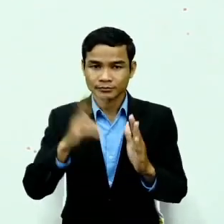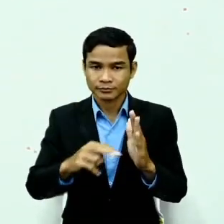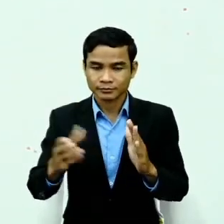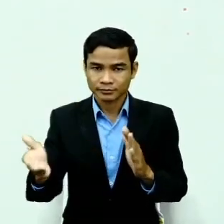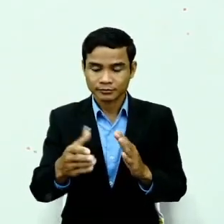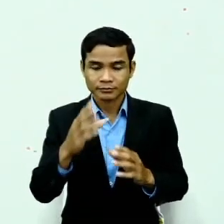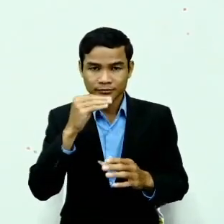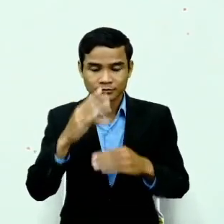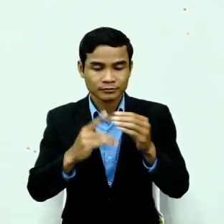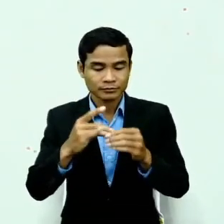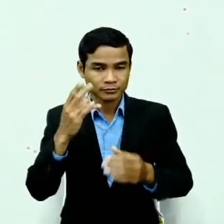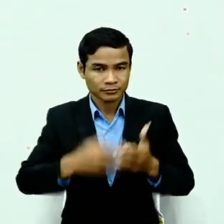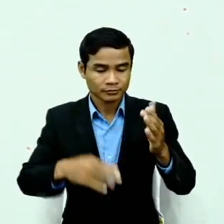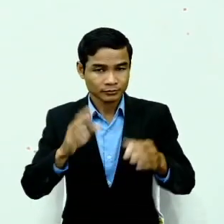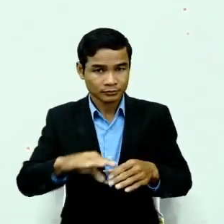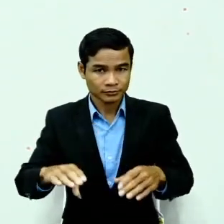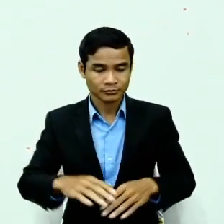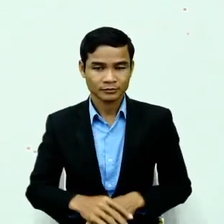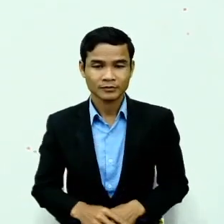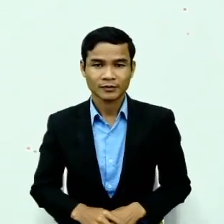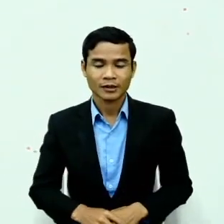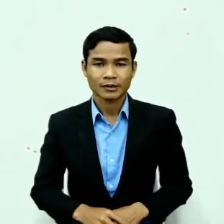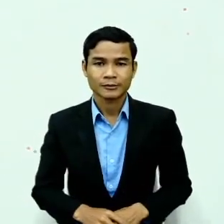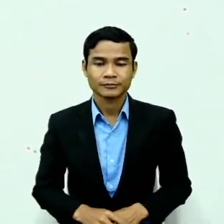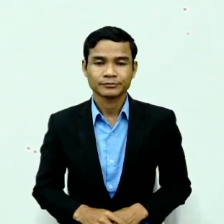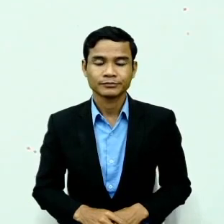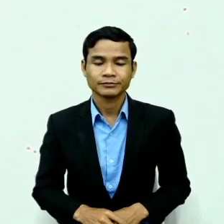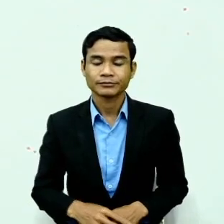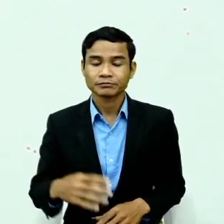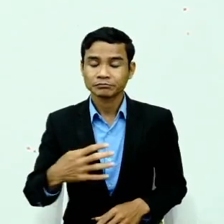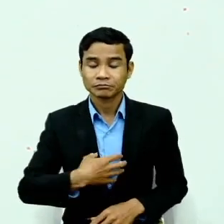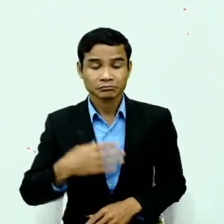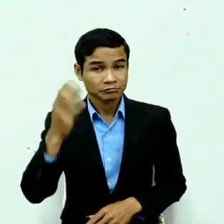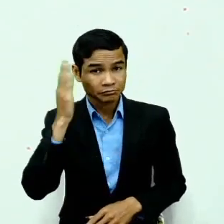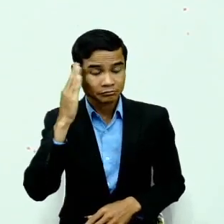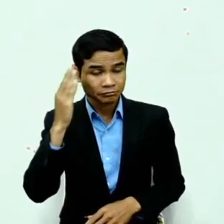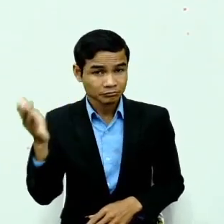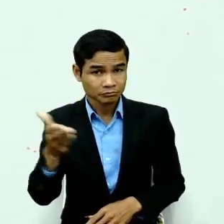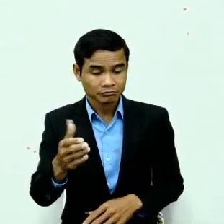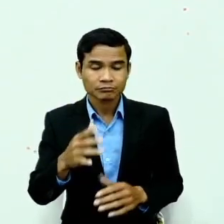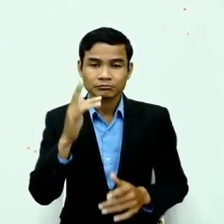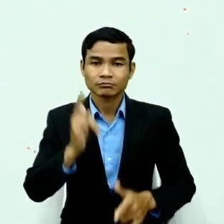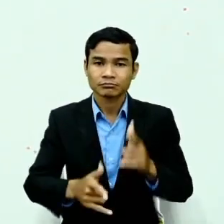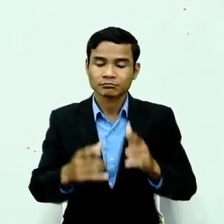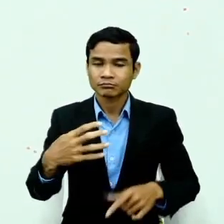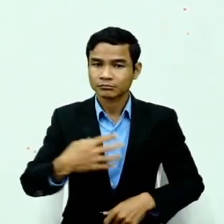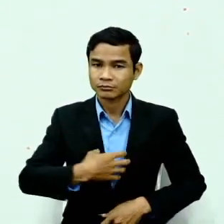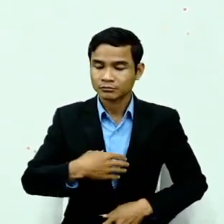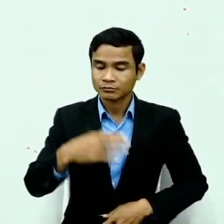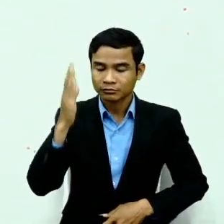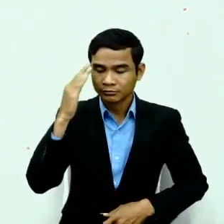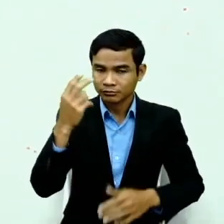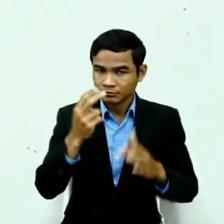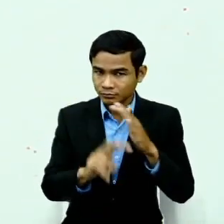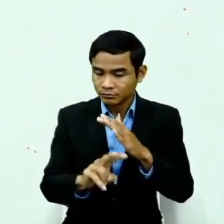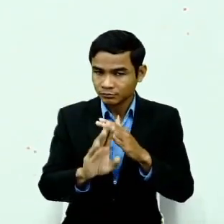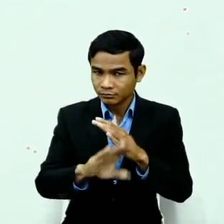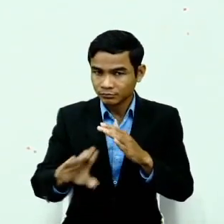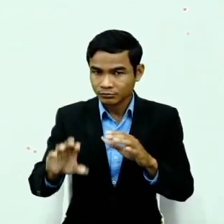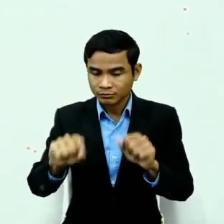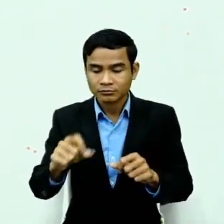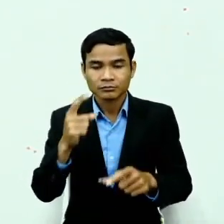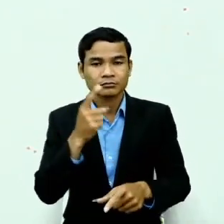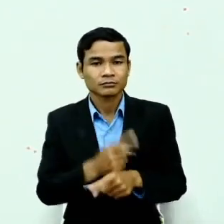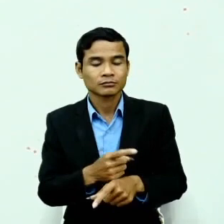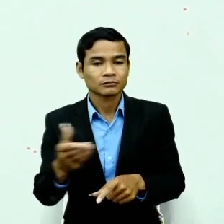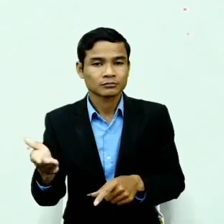giờ để dạ ẩm bìa vậy con chà con chẳng đăng tế chà bà sẽ con chẳng đăng thà ca tu tì được bà con chà bàn